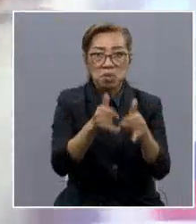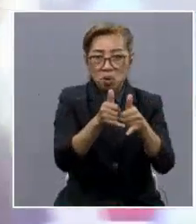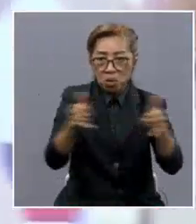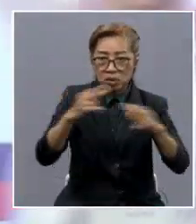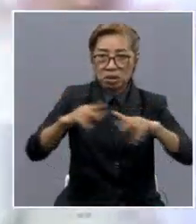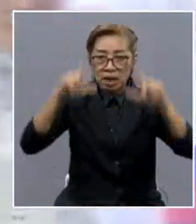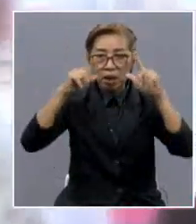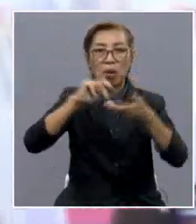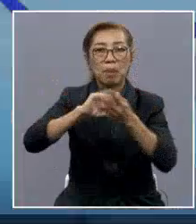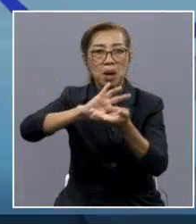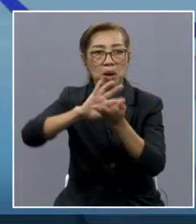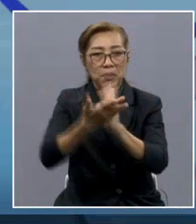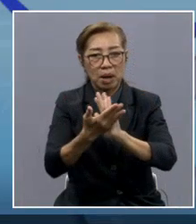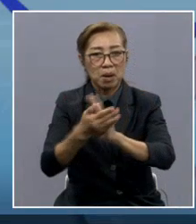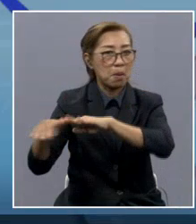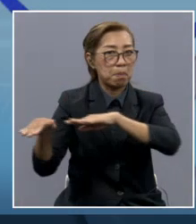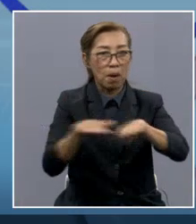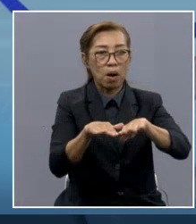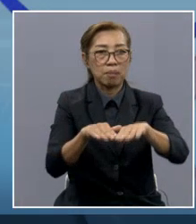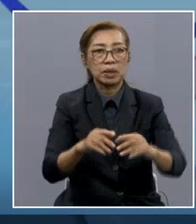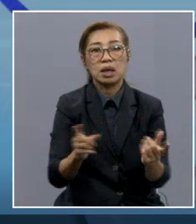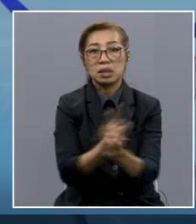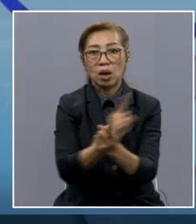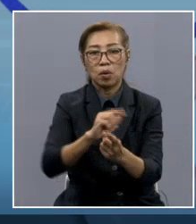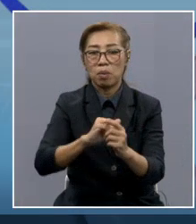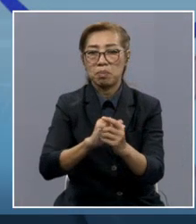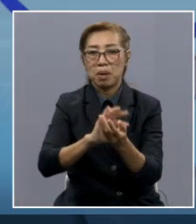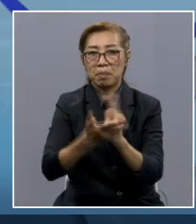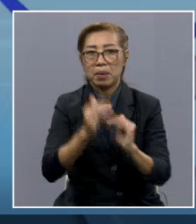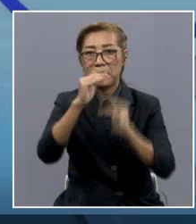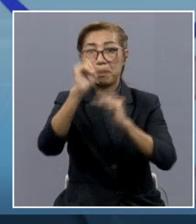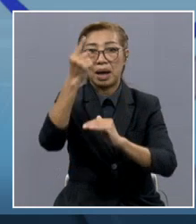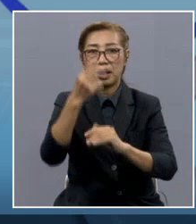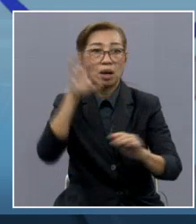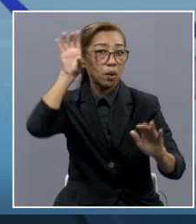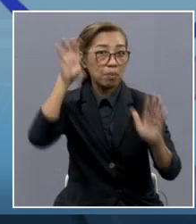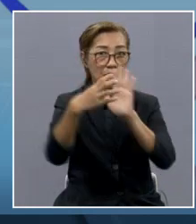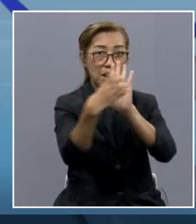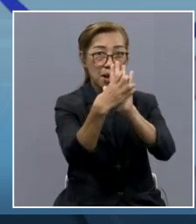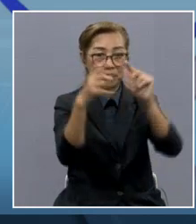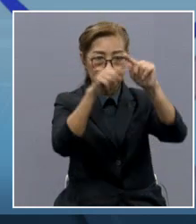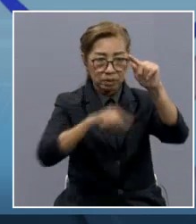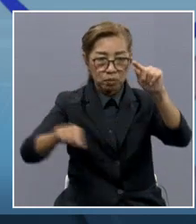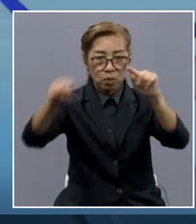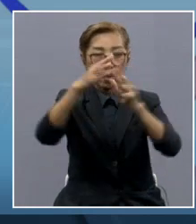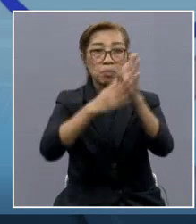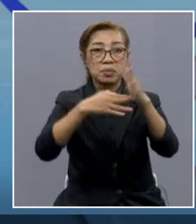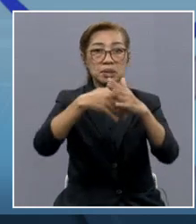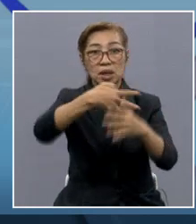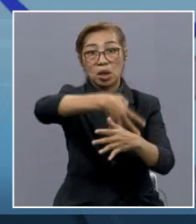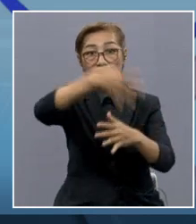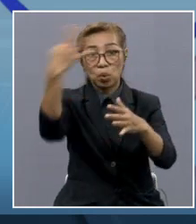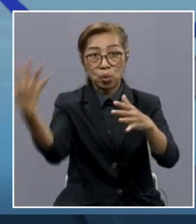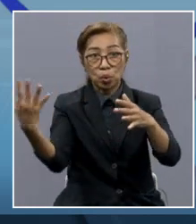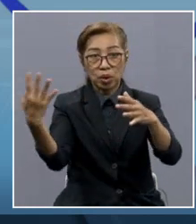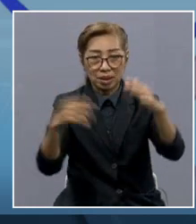Change Together มุ่งพัฒนาสร้างการเปลี่ยนแปลงให้สังคมในมิติต่างๆโลโก้อย่างที่บอกอะครับวงกลมสีรุ้งแล้วก็ด้านในเป็น